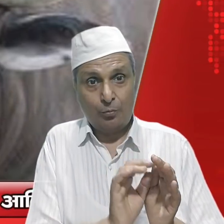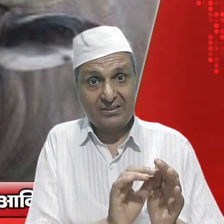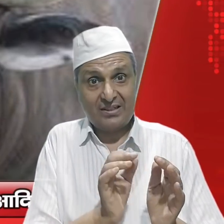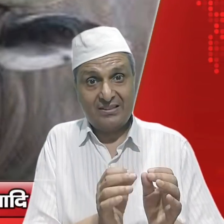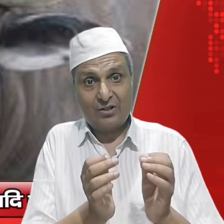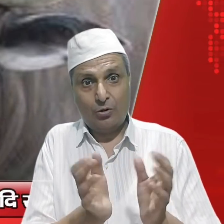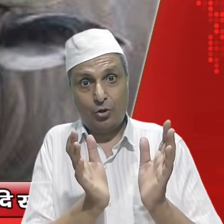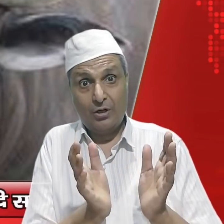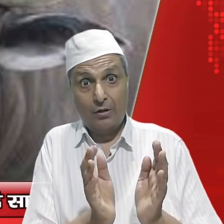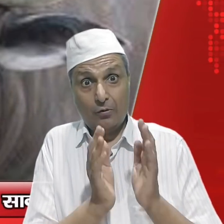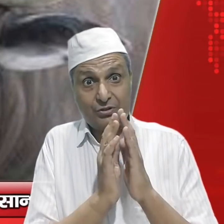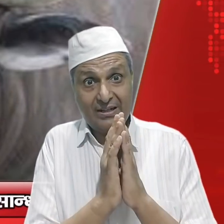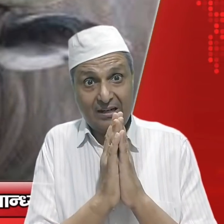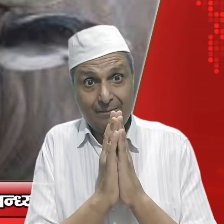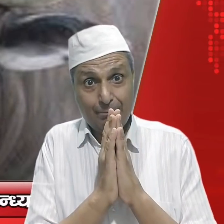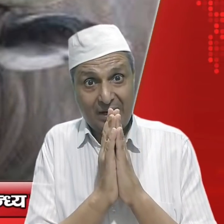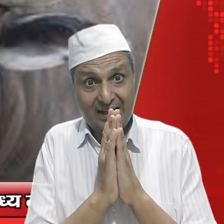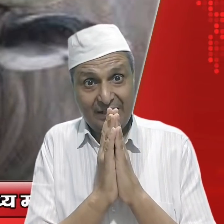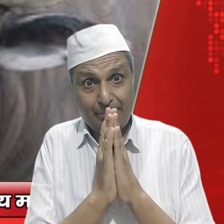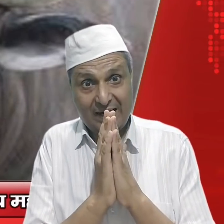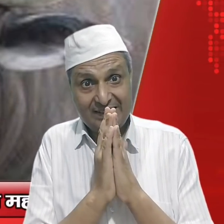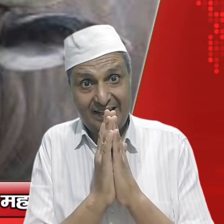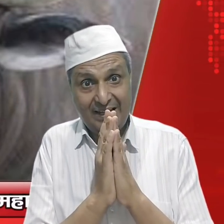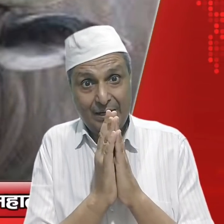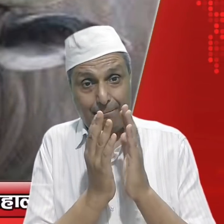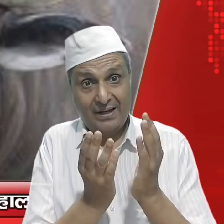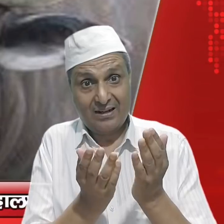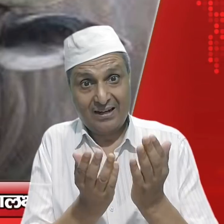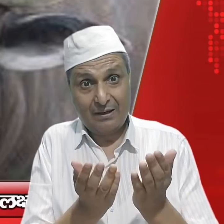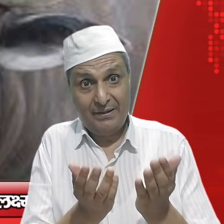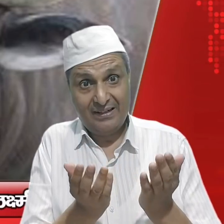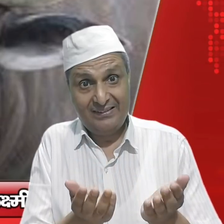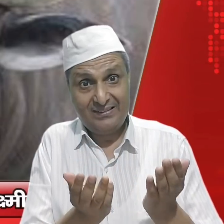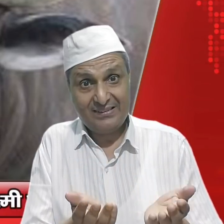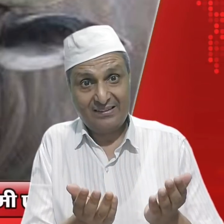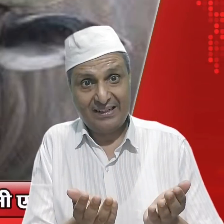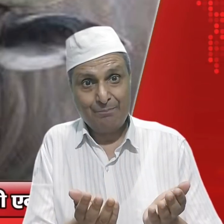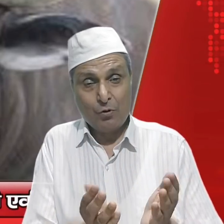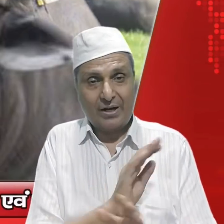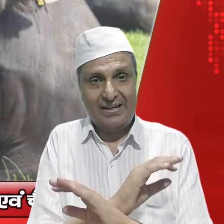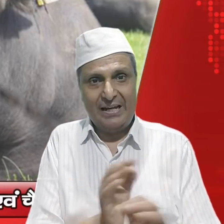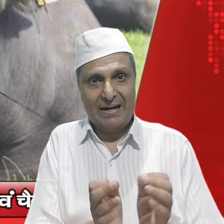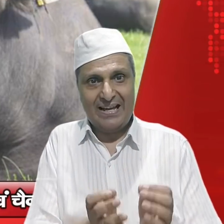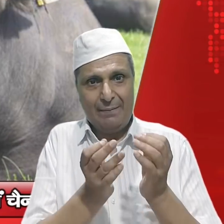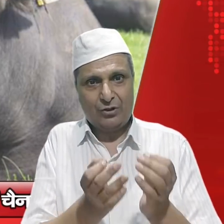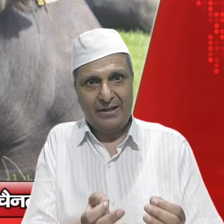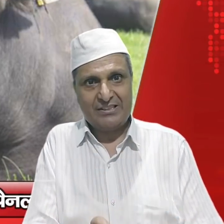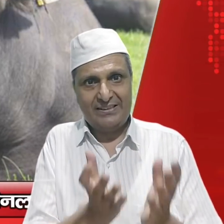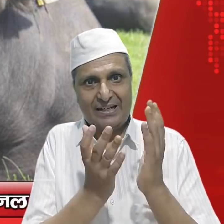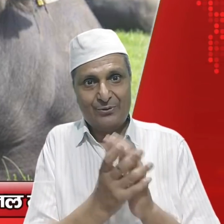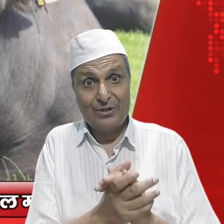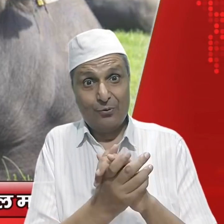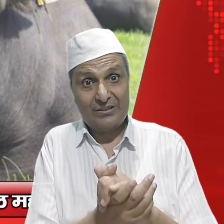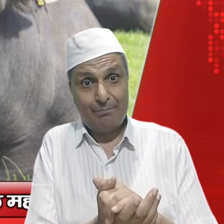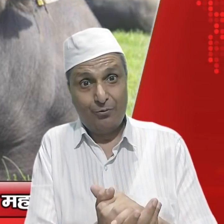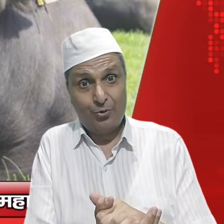है, तुम इस रस्सी से खोल दो। उसने कहा, महाराज ये भाग जाएगी, मेरा खाना पीना इसी से चलता है। उन्होंने कहा, नहीं भागेगी, मैं तुम्हें एक वचन